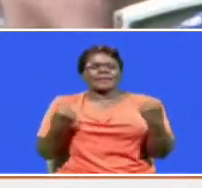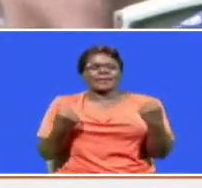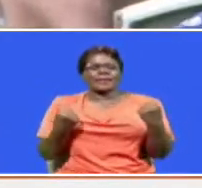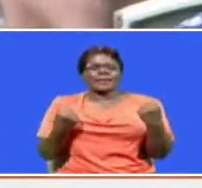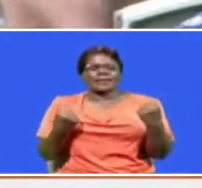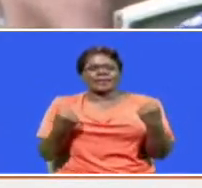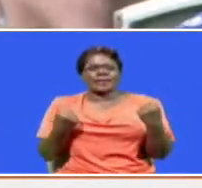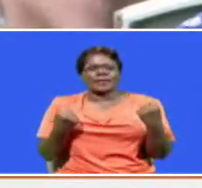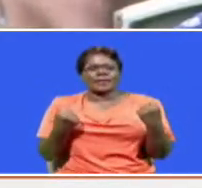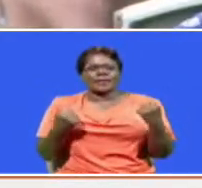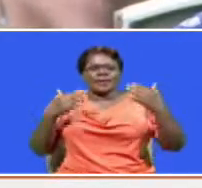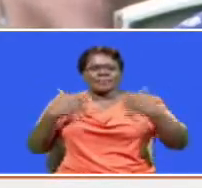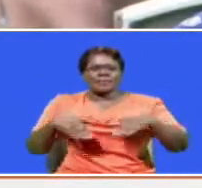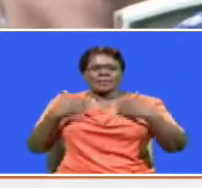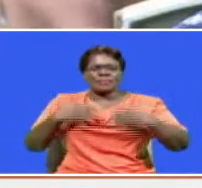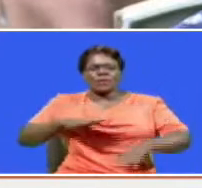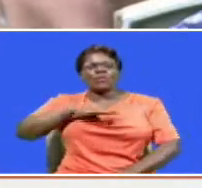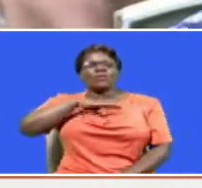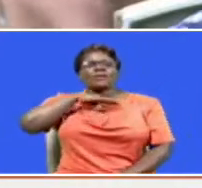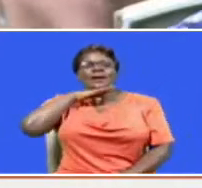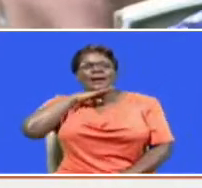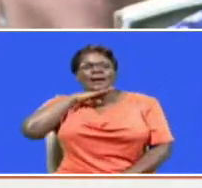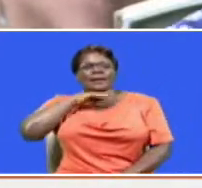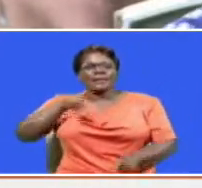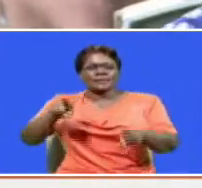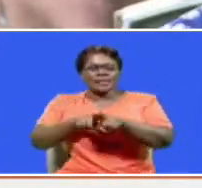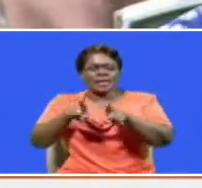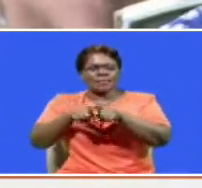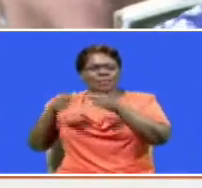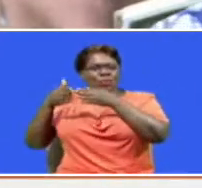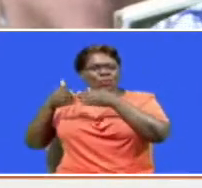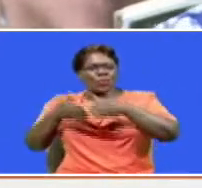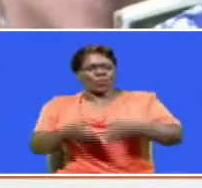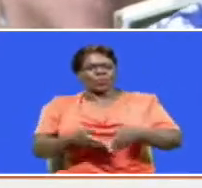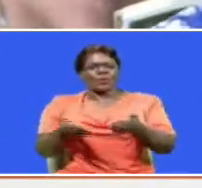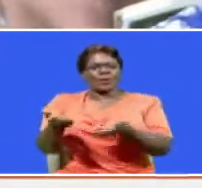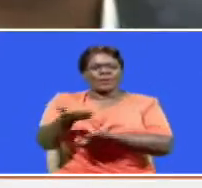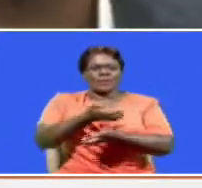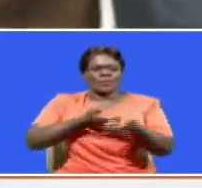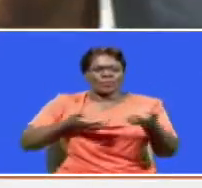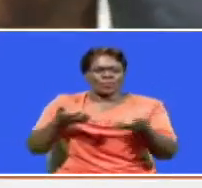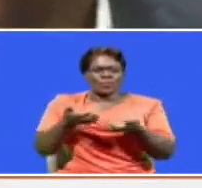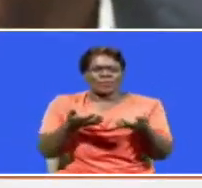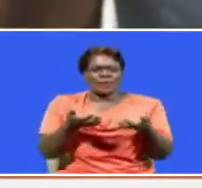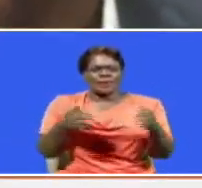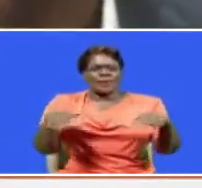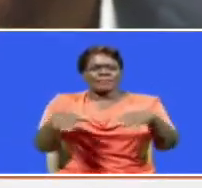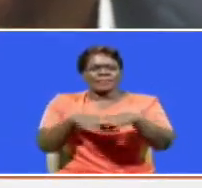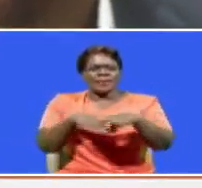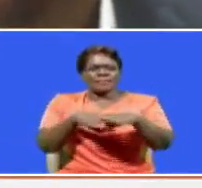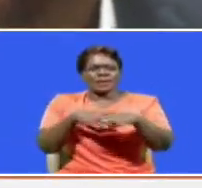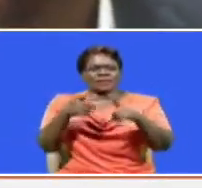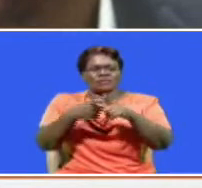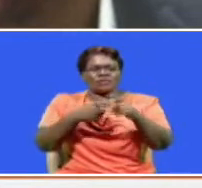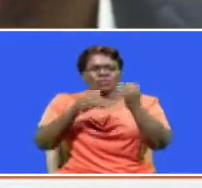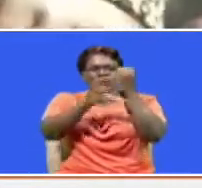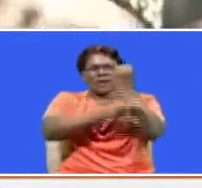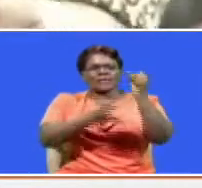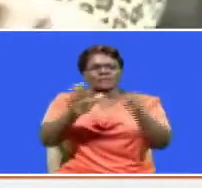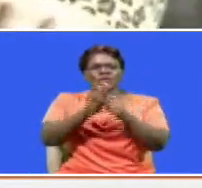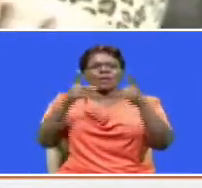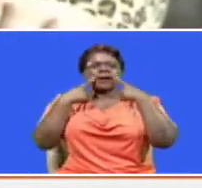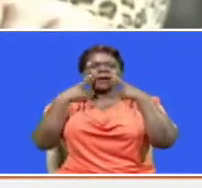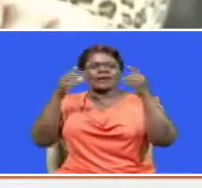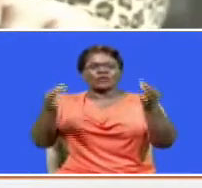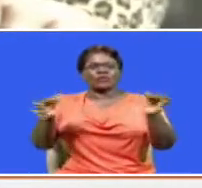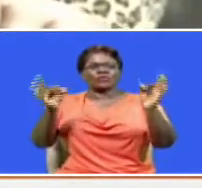to loss of lives and sabotage of the economy. Wanachama hao kutoka kote nchini wakitangaza